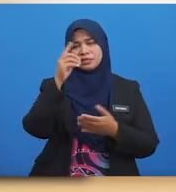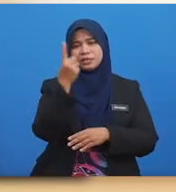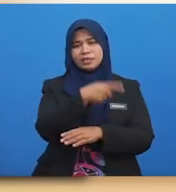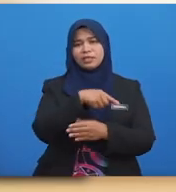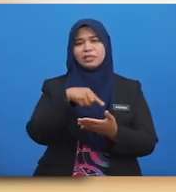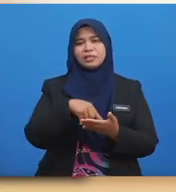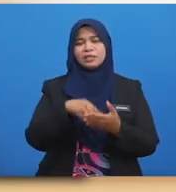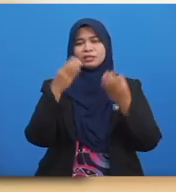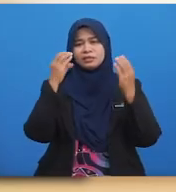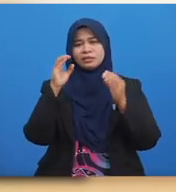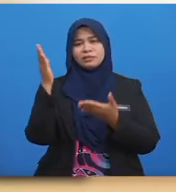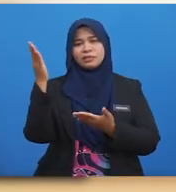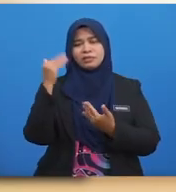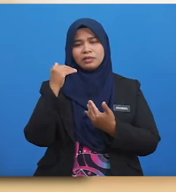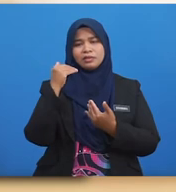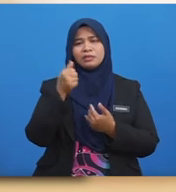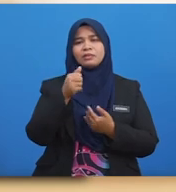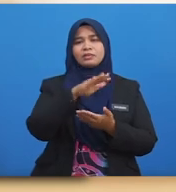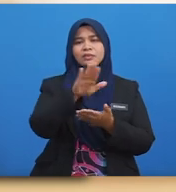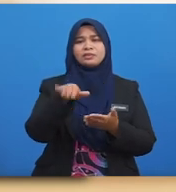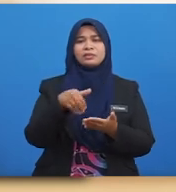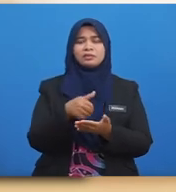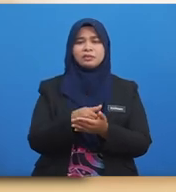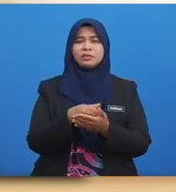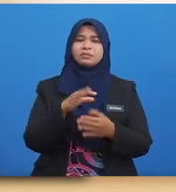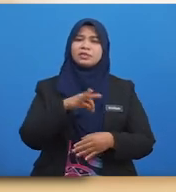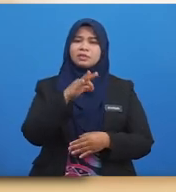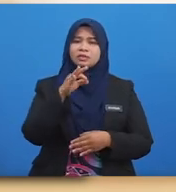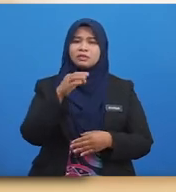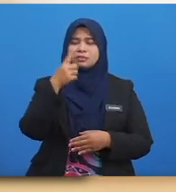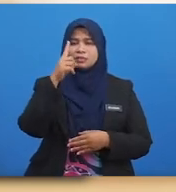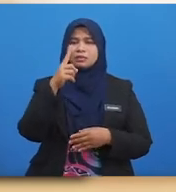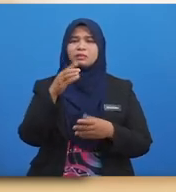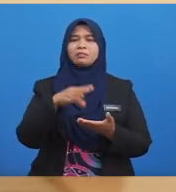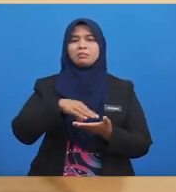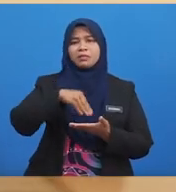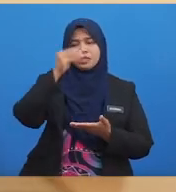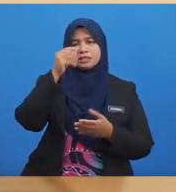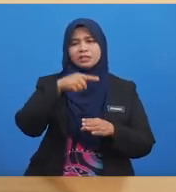Sekian sahaja untuk pembelajaran hari ini. Cikgu harap kamu semua